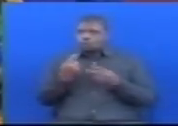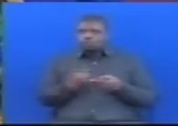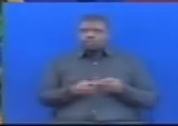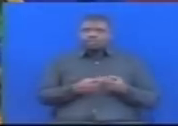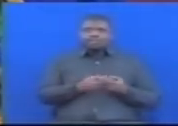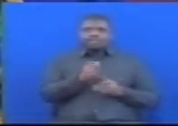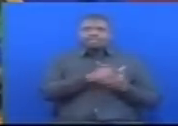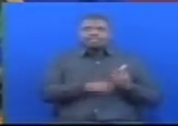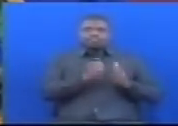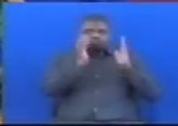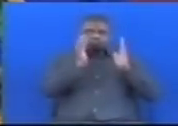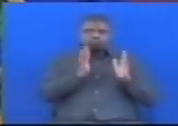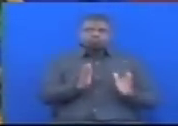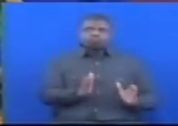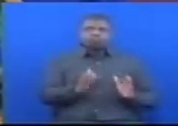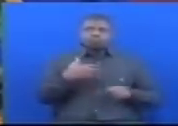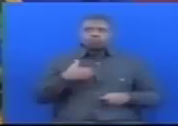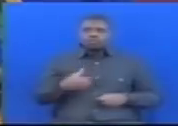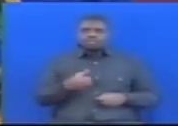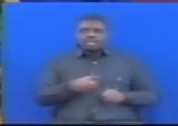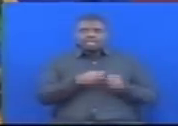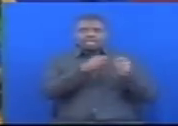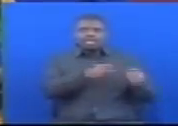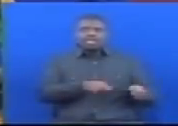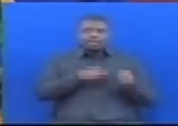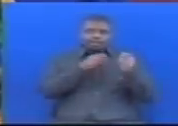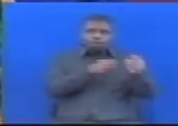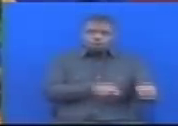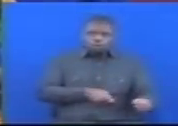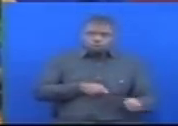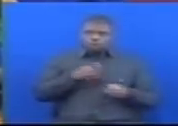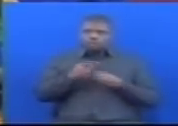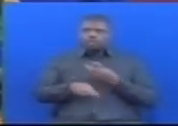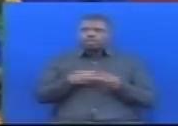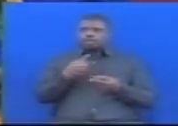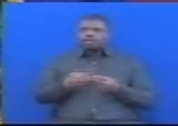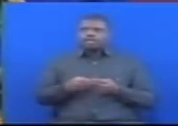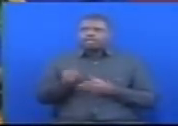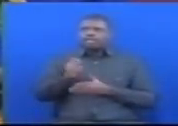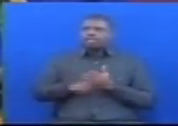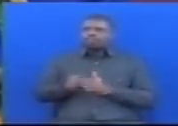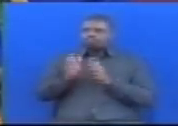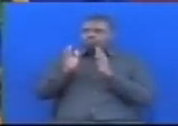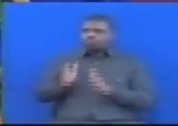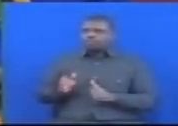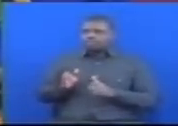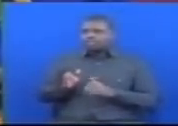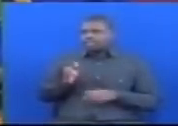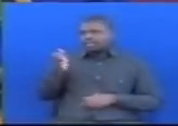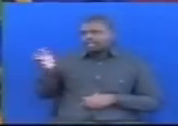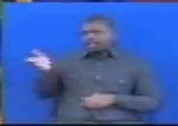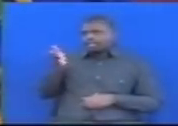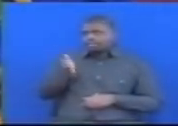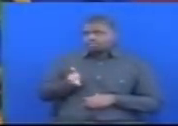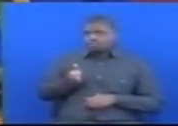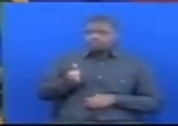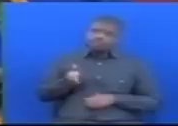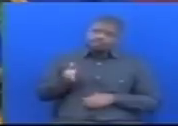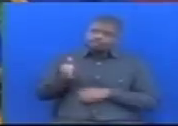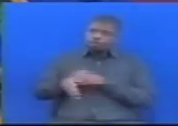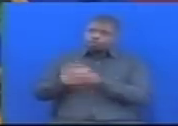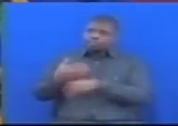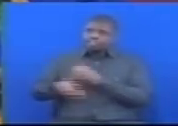amewahi kuwa katibu mkuu Wizara ya Kilimo, amewahi kuwa katibu mkuu Export Processing Zone